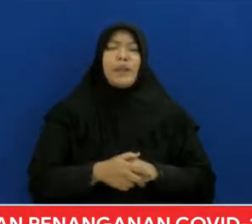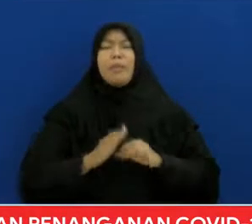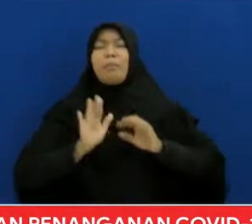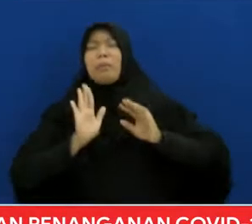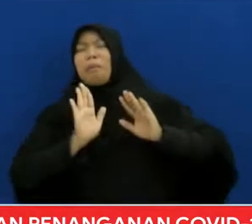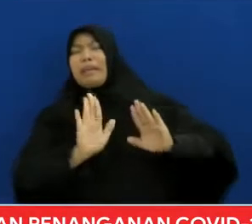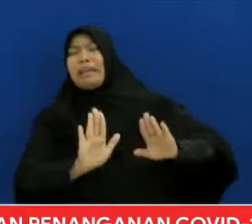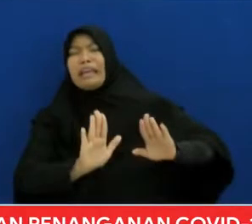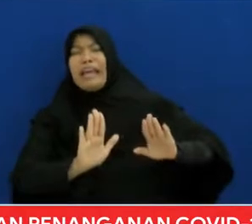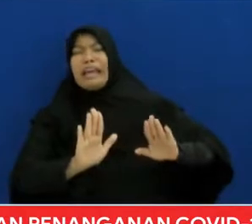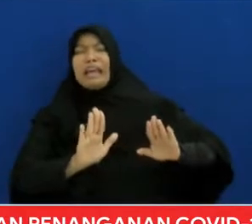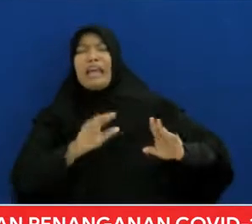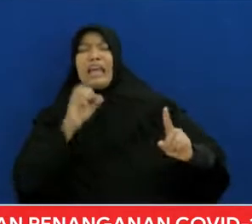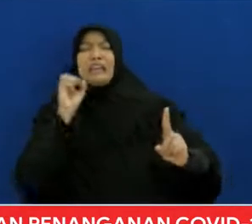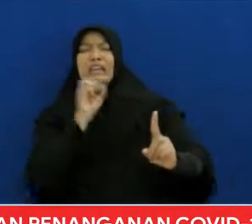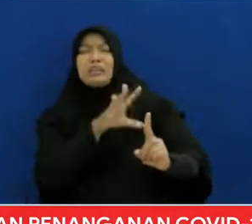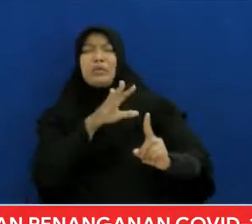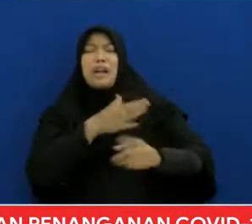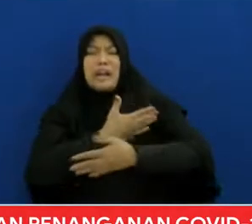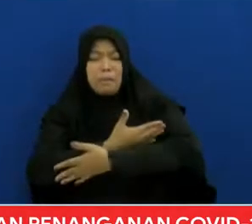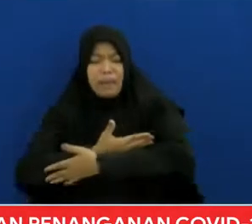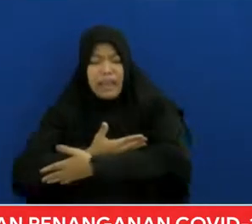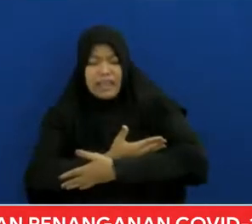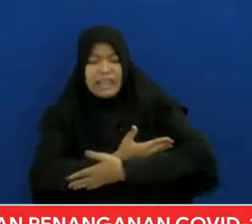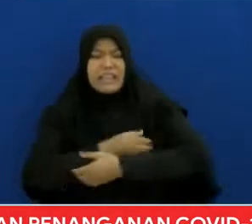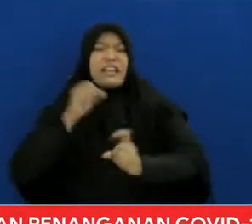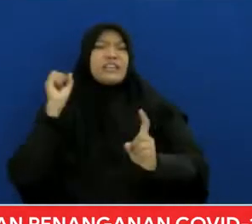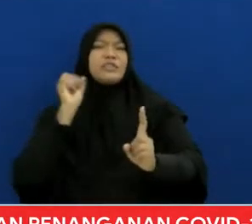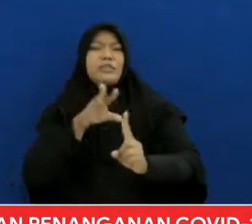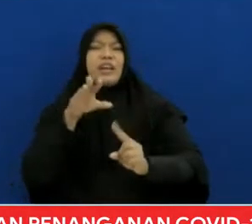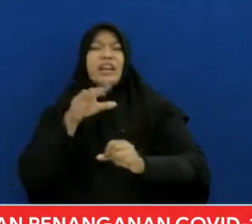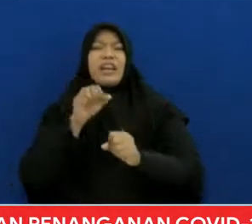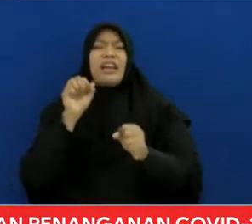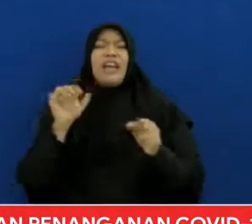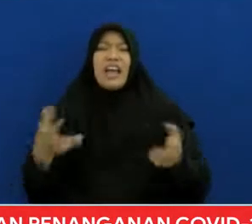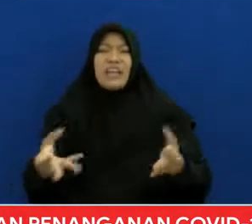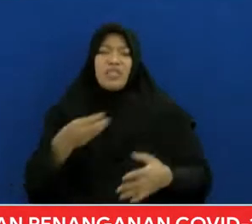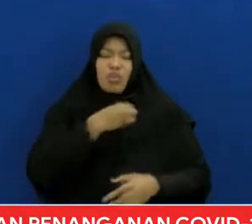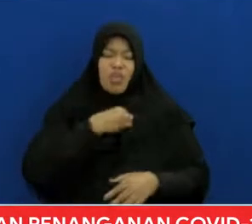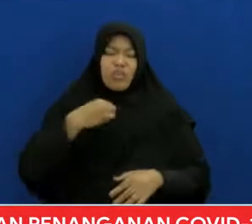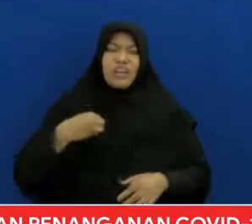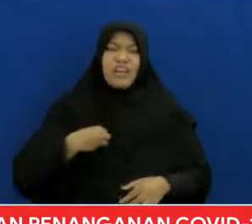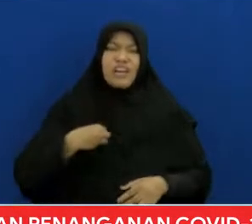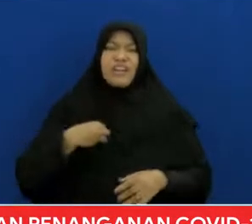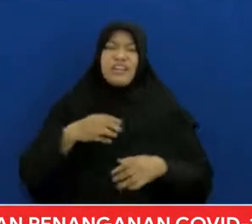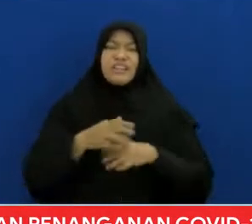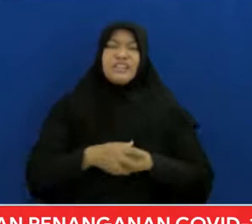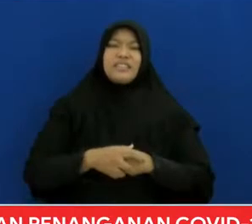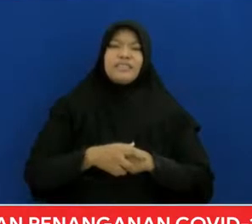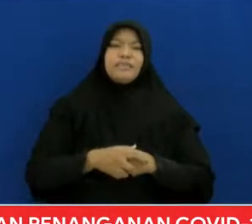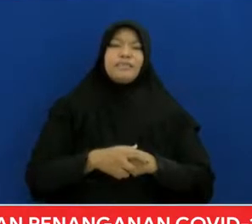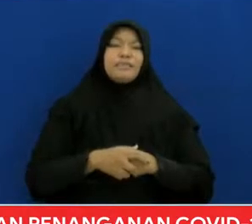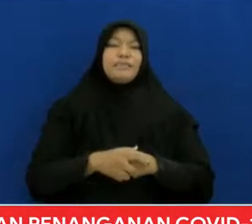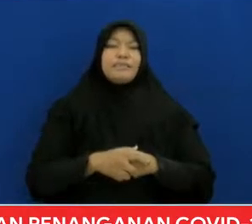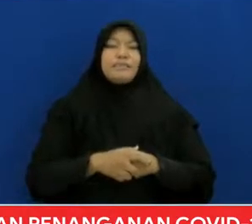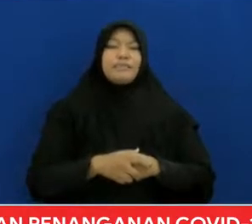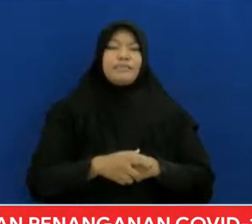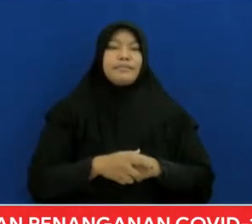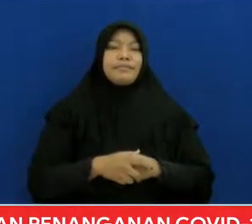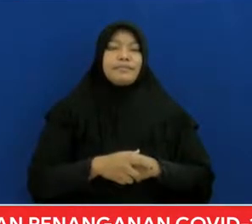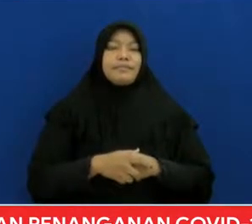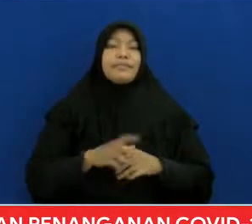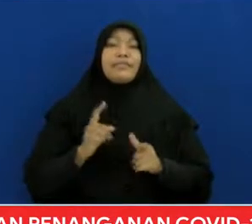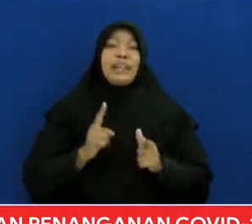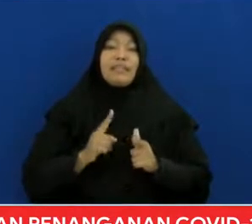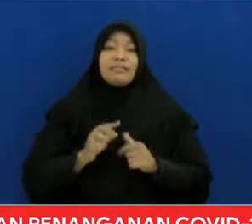menghindari tertularnya baik penderita maupun petugas kesehatan yang melakukan pertolongan. Antara